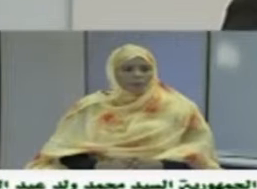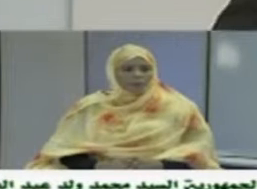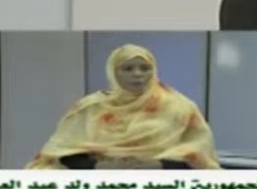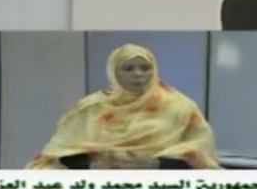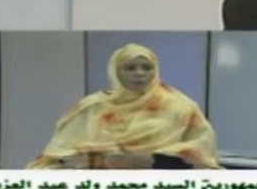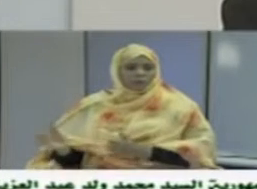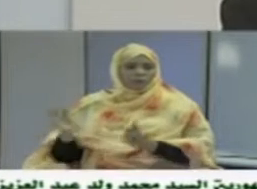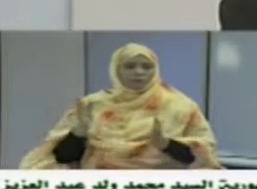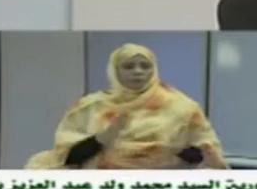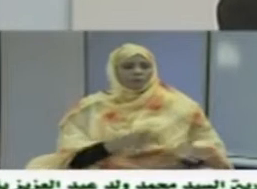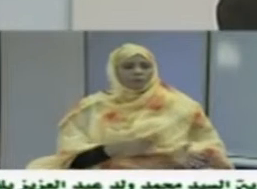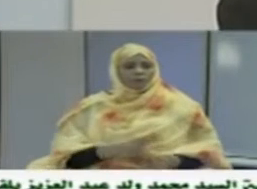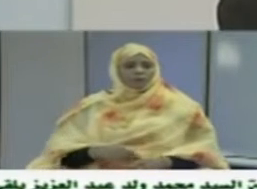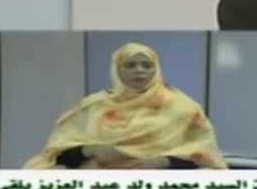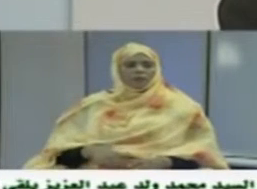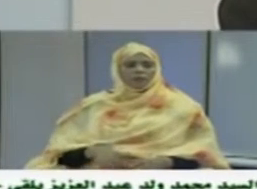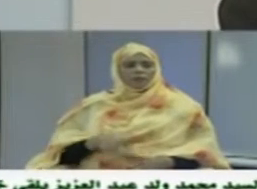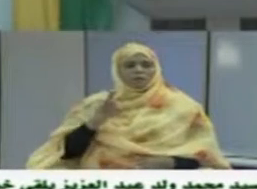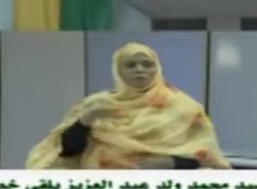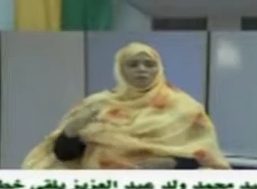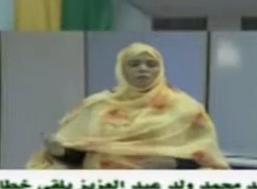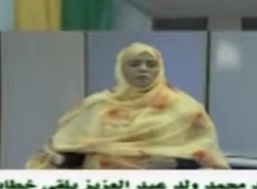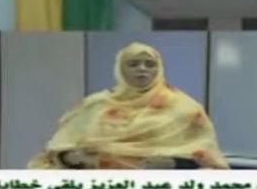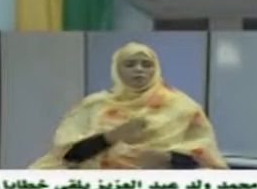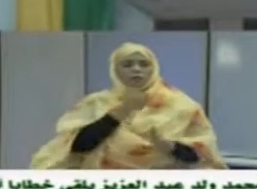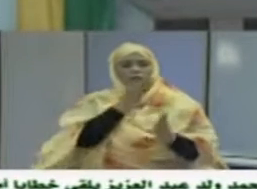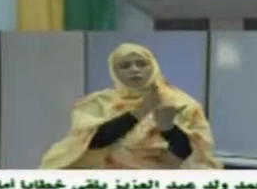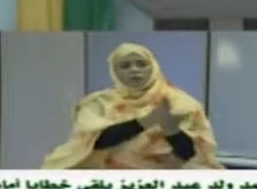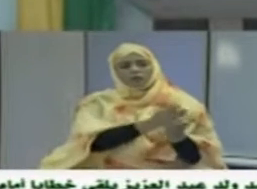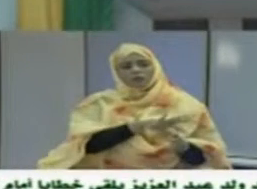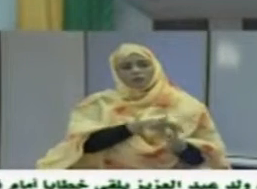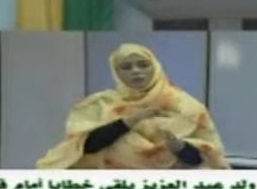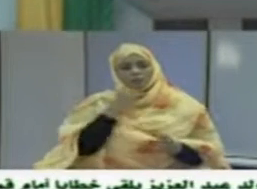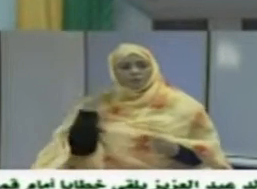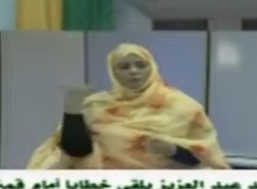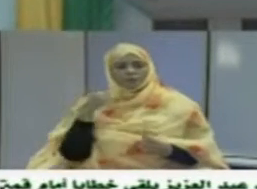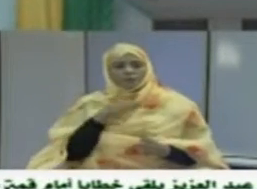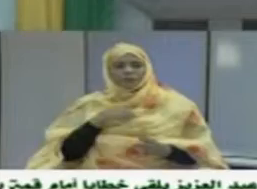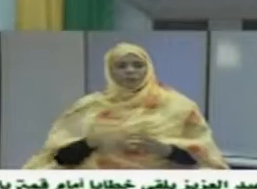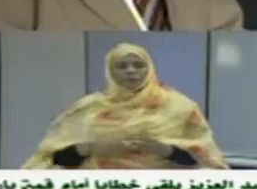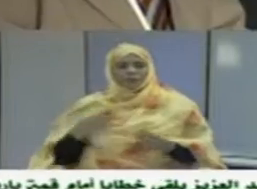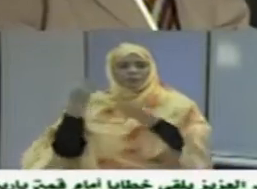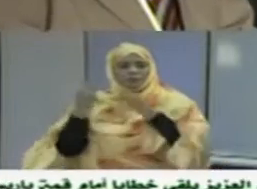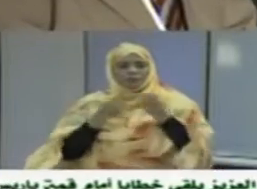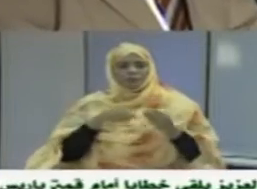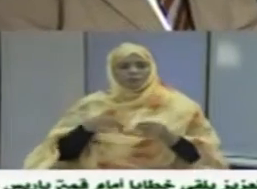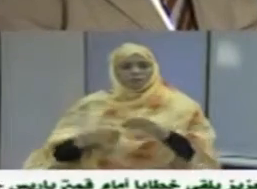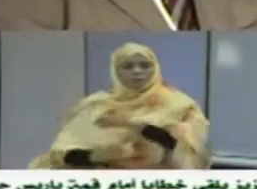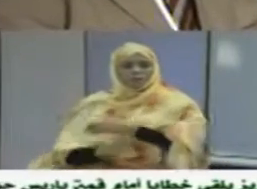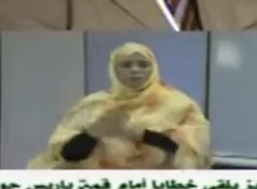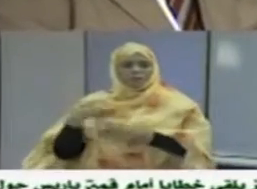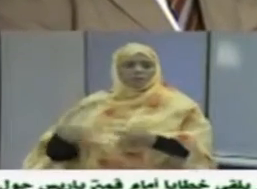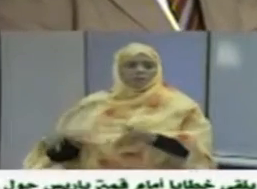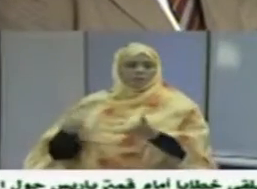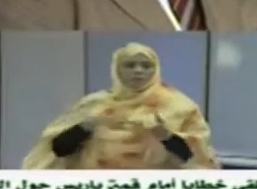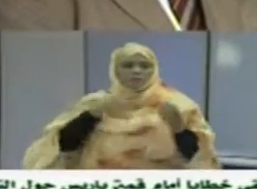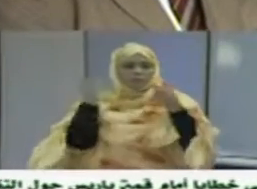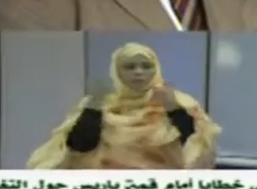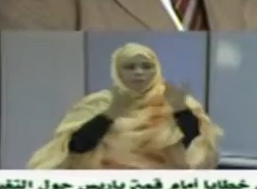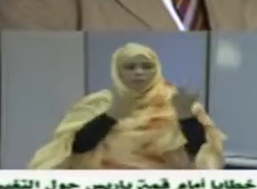قام مفوض حقوق الإنسان والعمل الإنساني السيد الشيخ التراد والعبد المالك صباح اليوم بزيارة تفقد